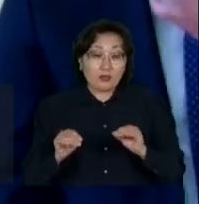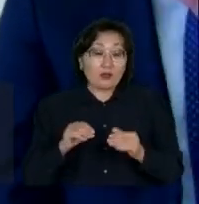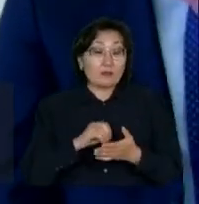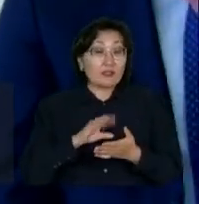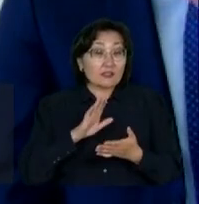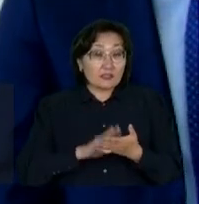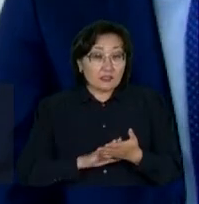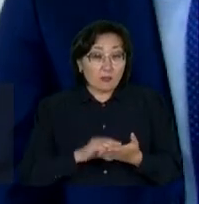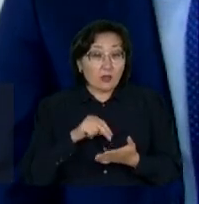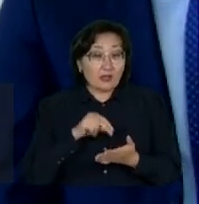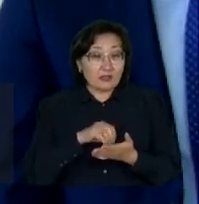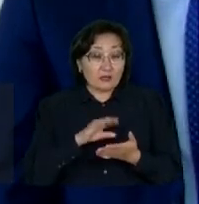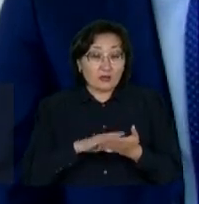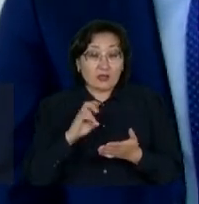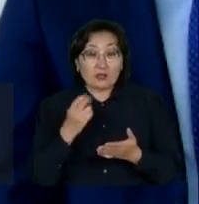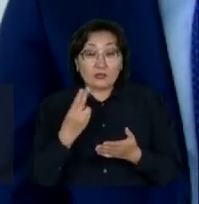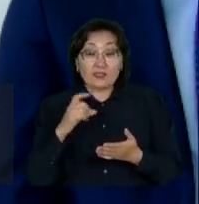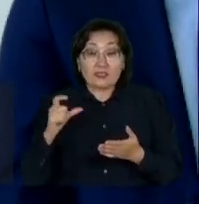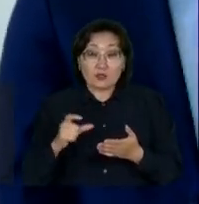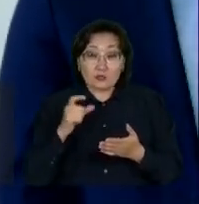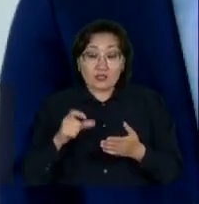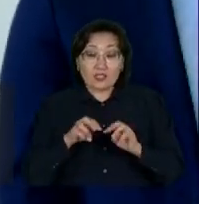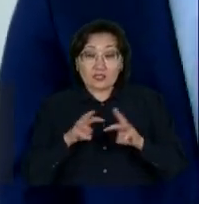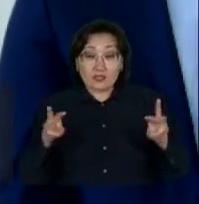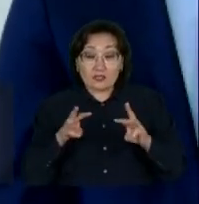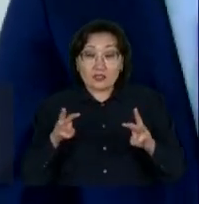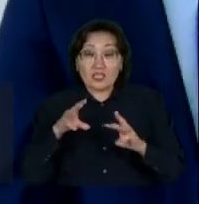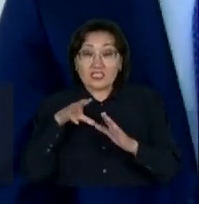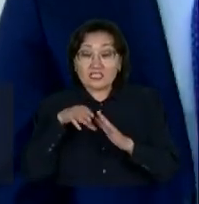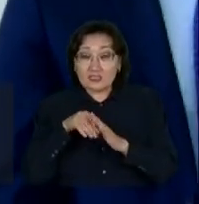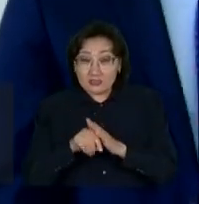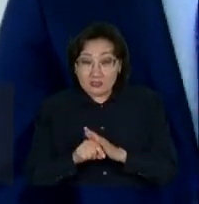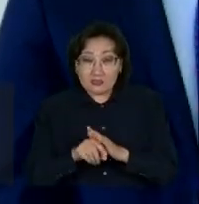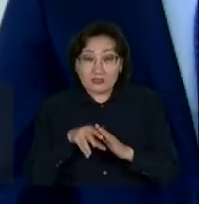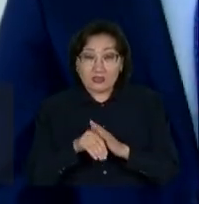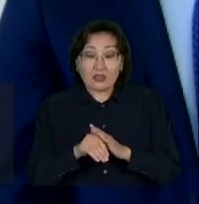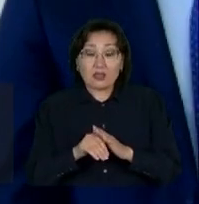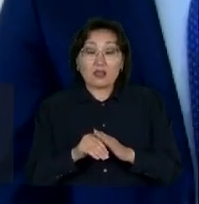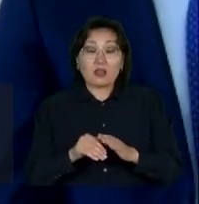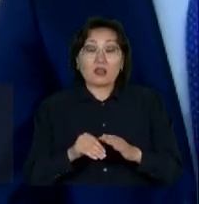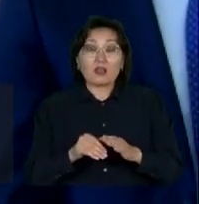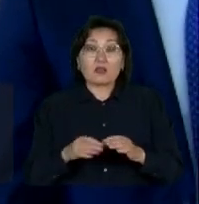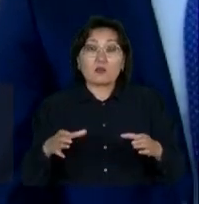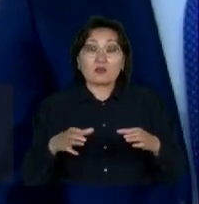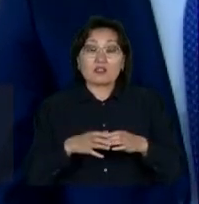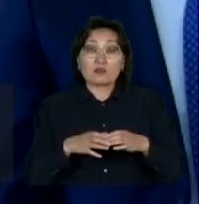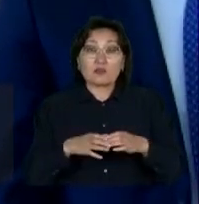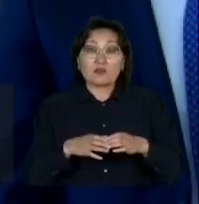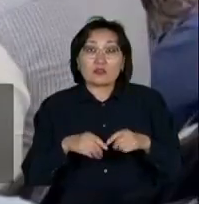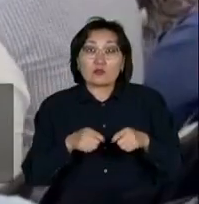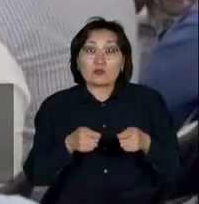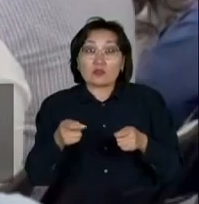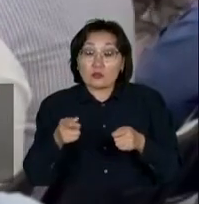мына ұлттық экономика министрлігіне қарасты комитет по регулировке монополий дейді, солар